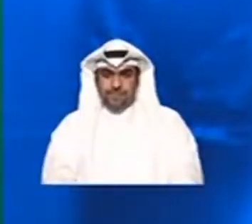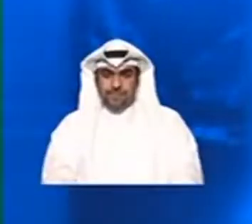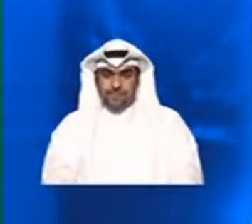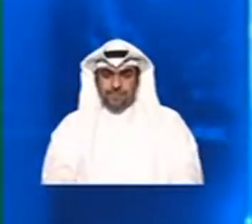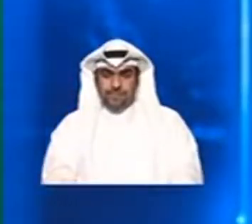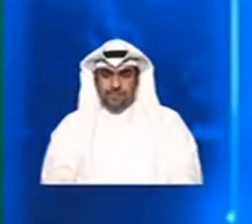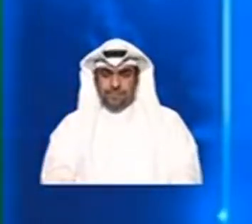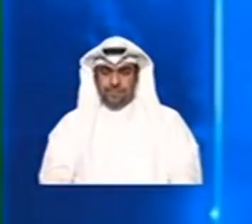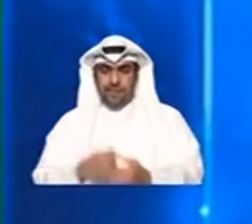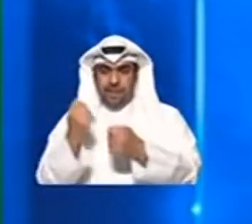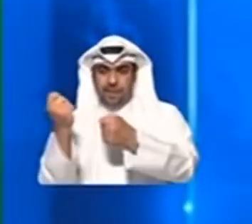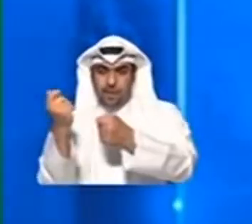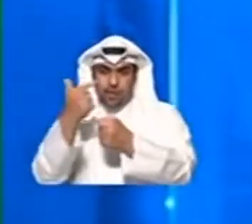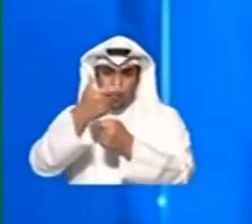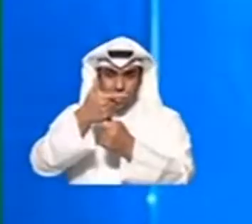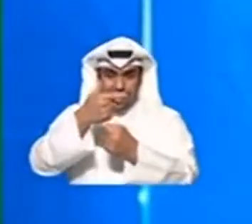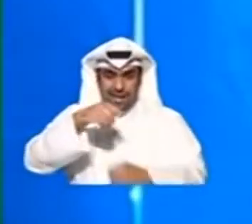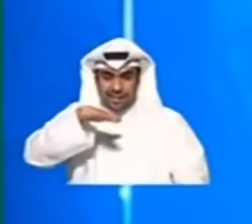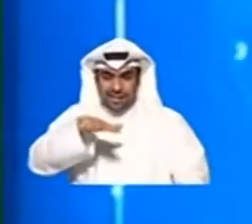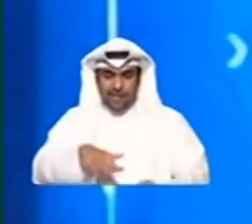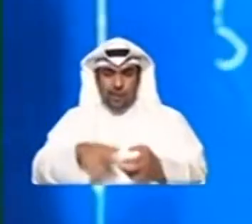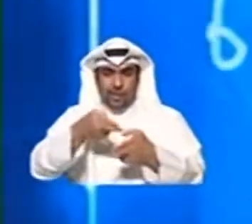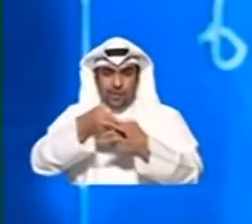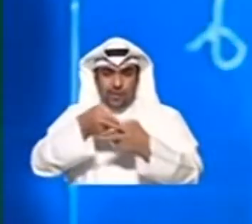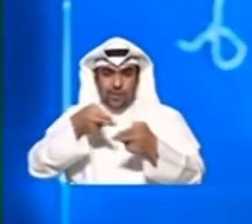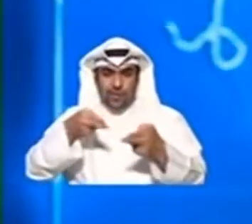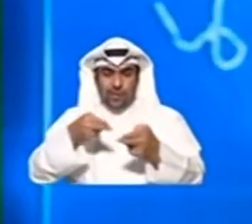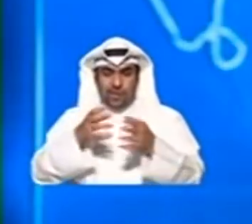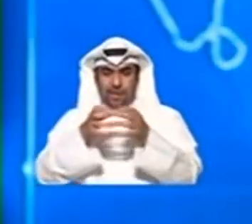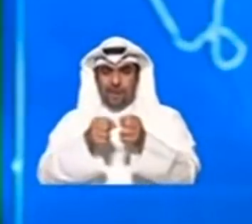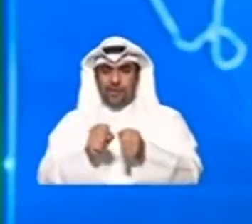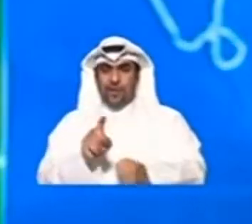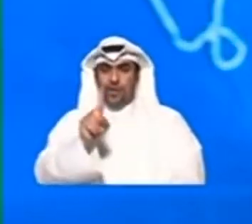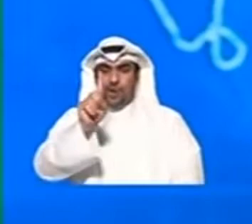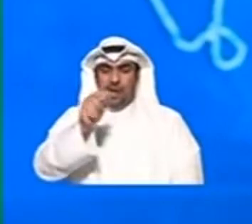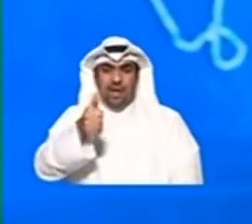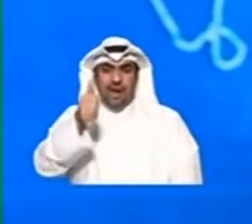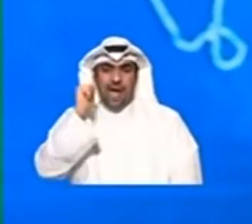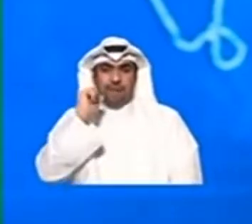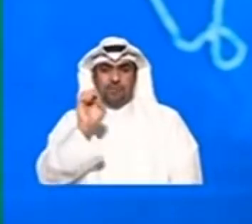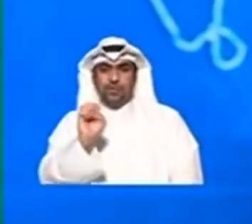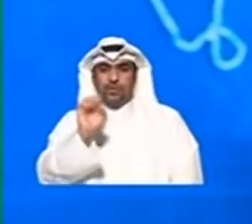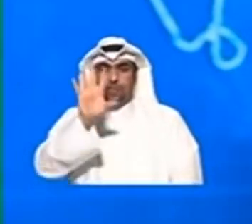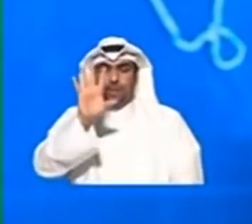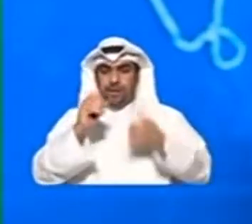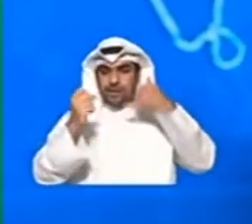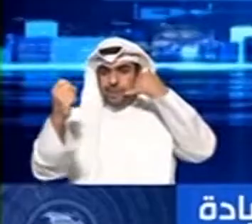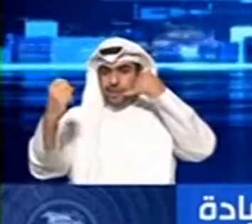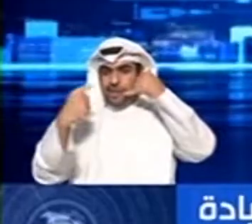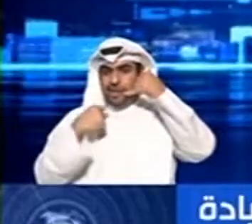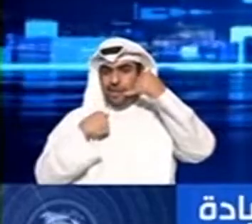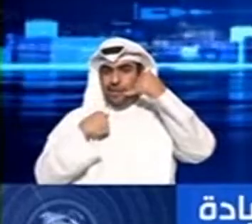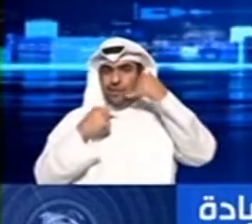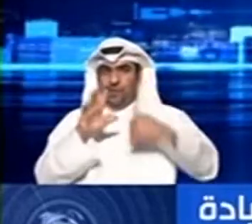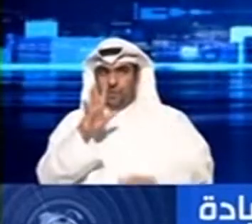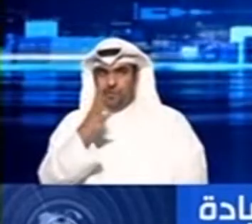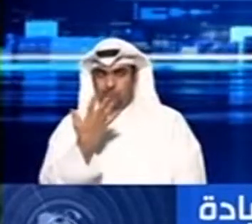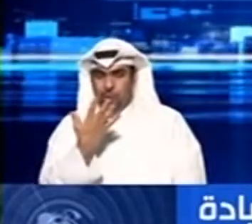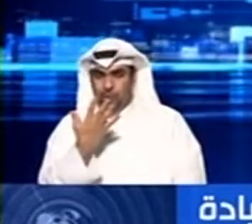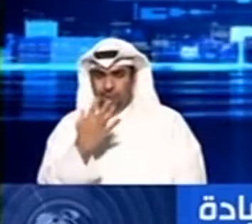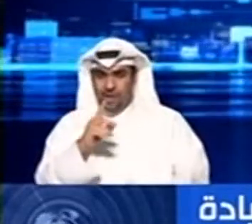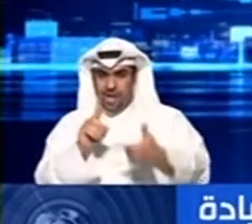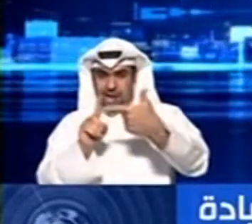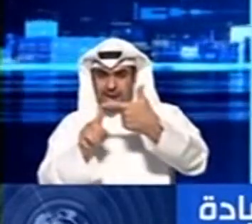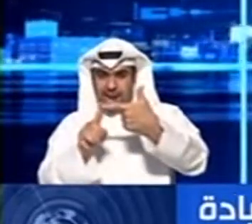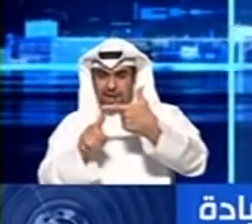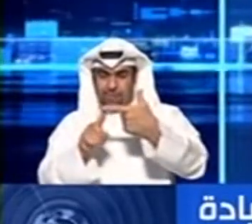تلقى سمو ولي العهد الشيخ نواف الأحمد الجابر الصباح حفظه الله صباح أمس اتصالا هاتفيا من النائب الأول لرئيس